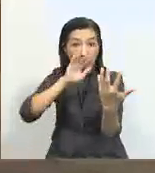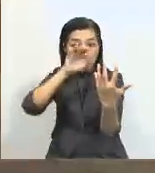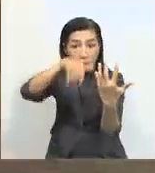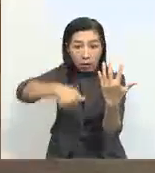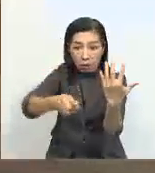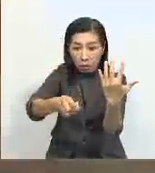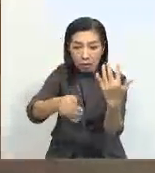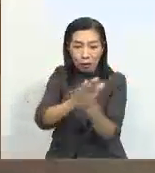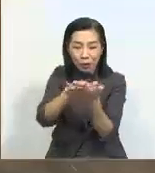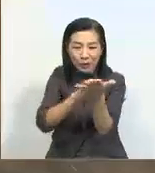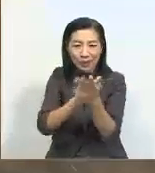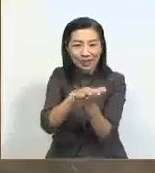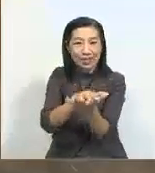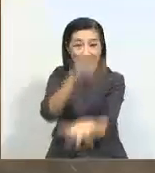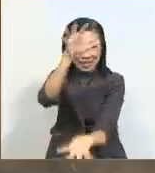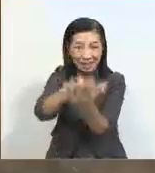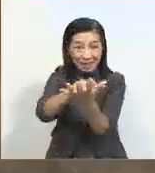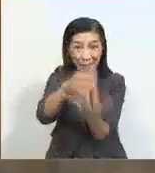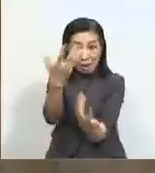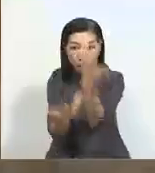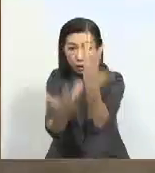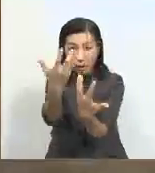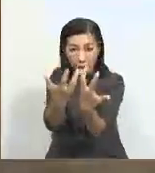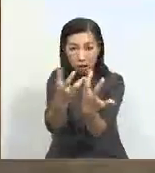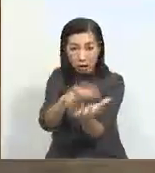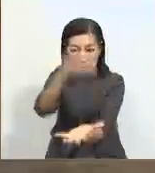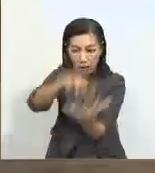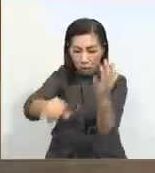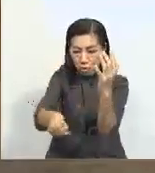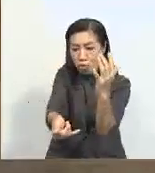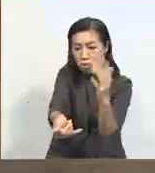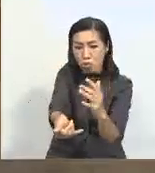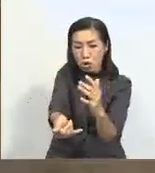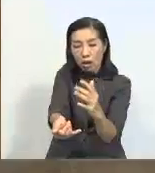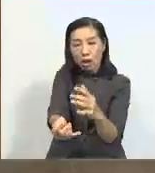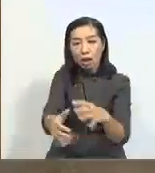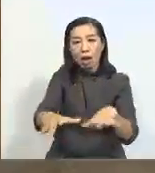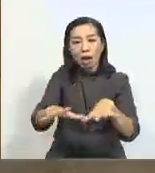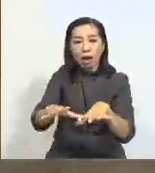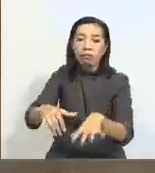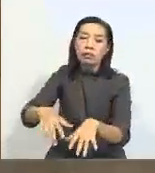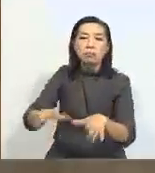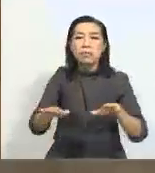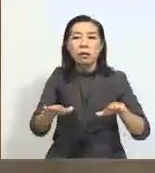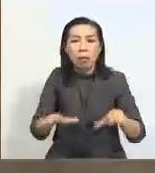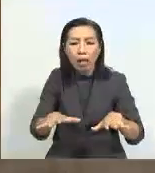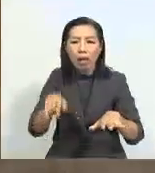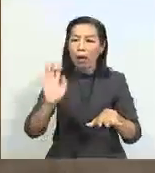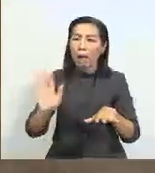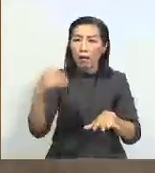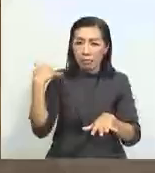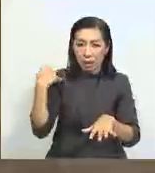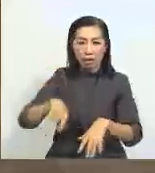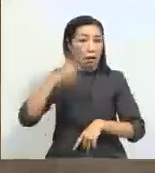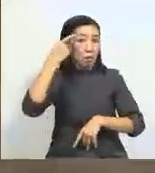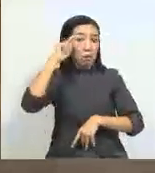พาะในน้ำเท่านั้นบางทีอย่างเมื่อสักครู่ที่เราเห็นเป็นเหมือนพงหญ้าต่างๆเนี่ยบางทีเขาก็ไปนอนพักนอนอาบแดดอะไรอยู่ตรงนั้นเนี่ยบางที